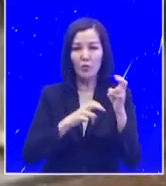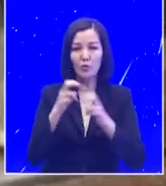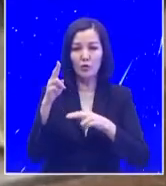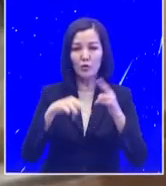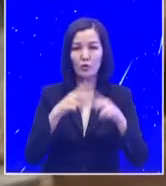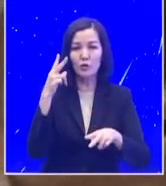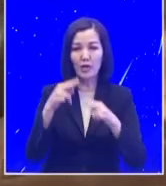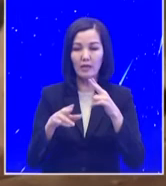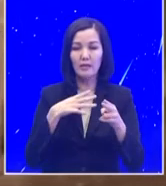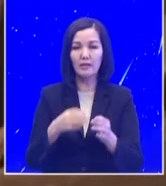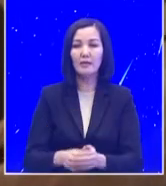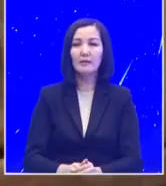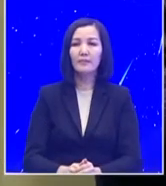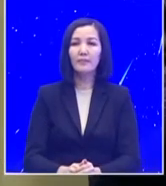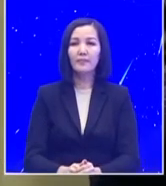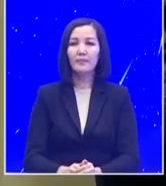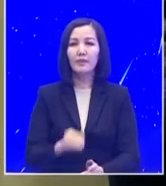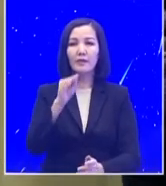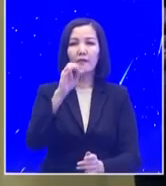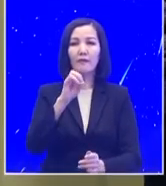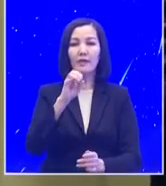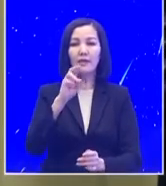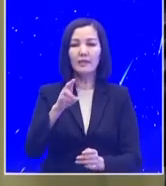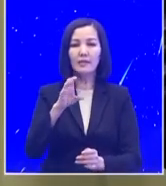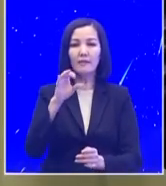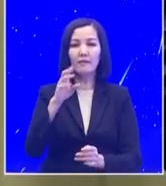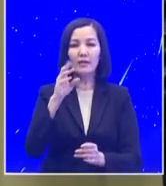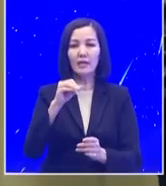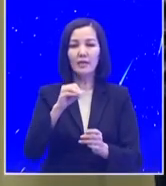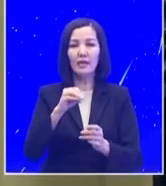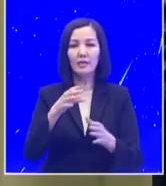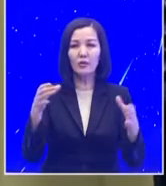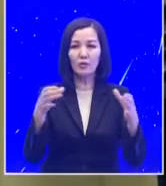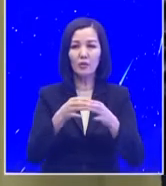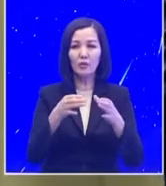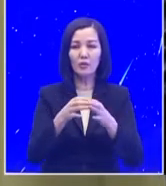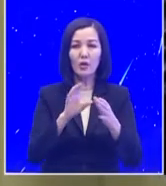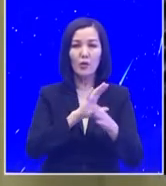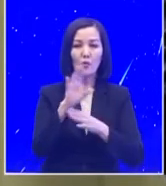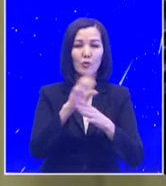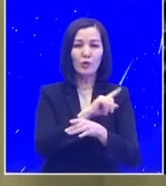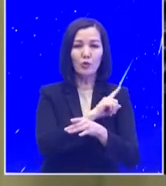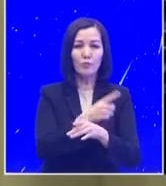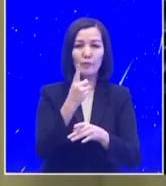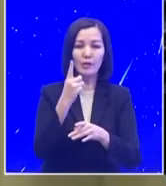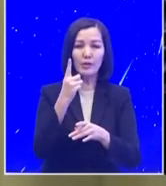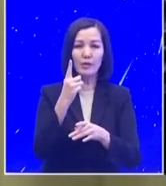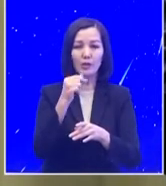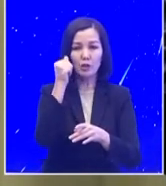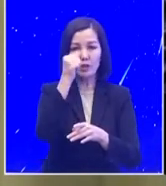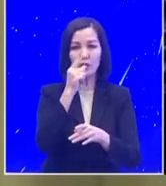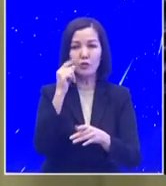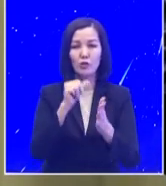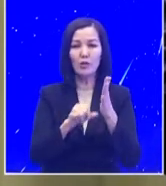құрылысы аяқталды. Феникс Филд Милс жауапкершілік шектеулі серіктестігінің өндіріс қуаттылығы жылына 60 мың тонна құрайтын